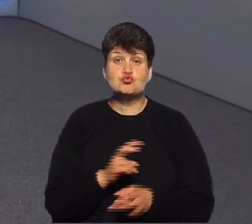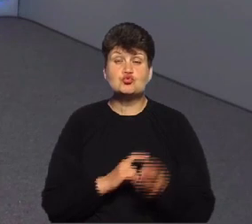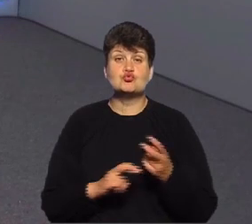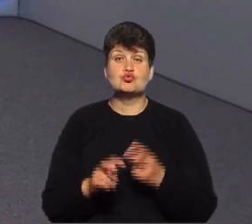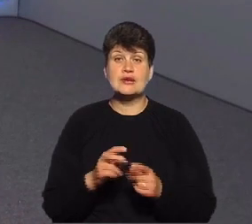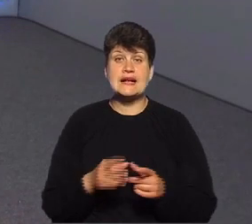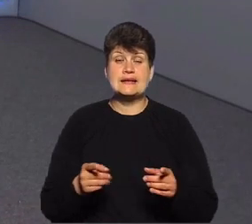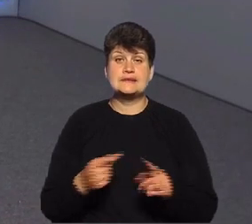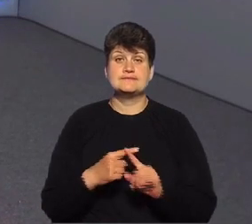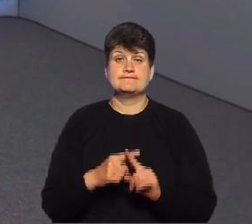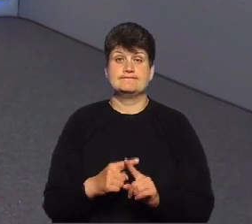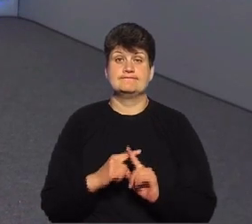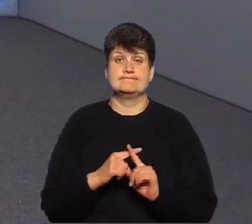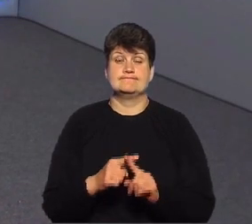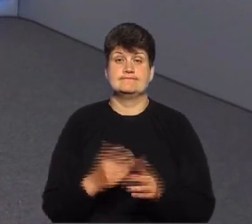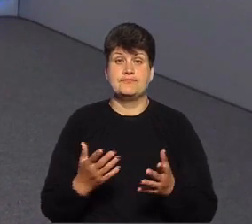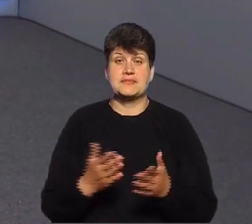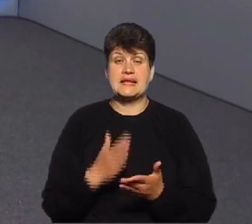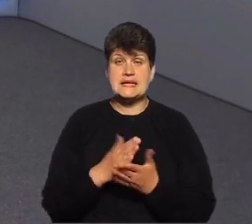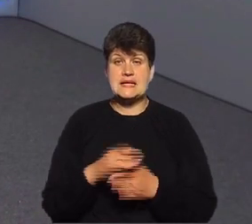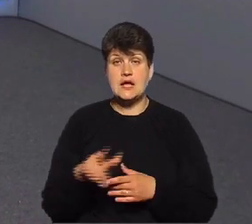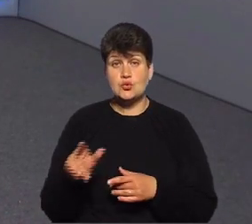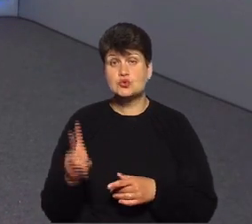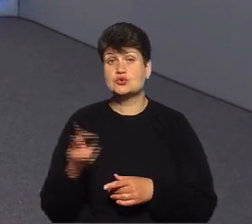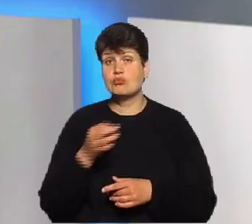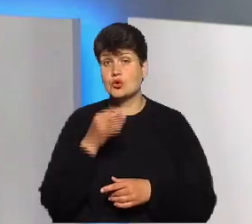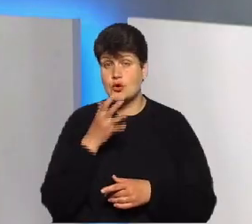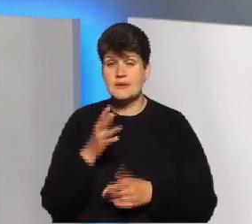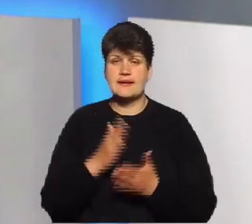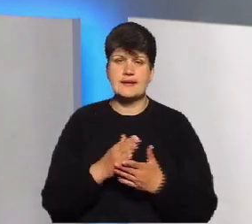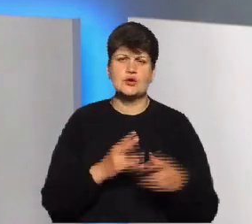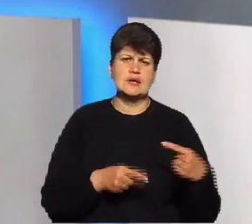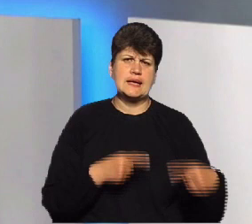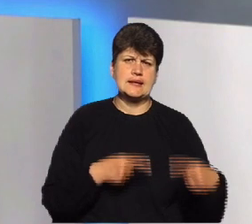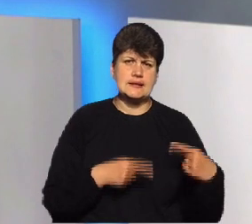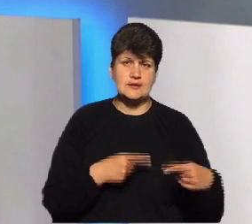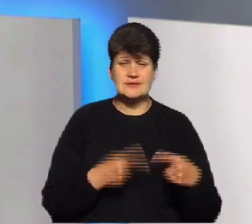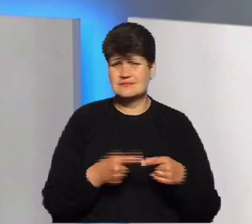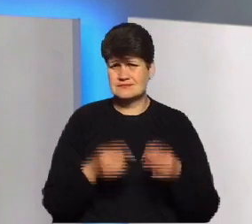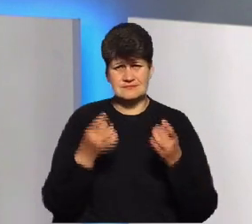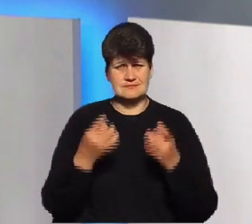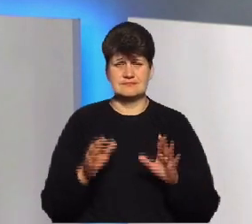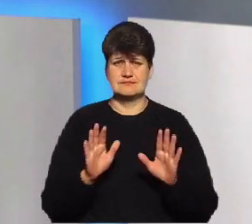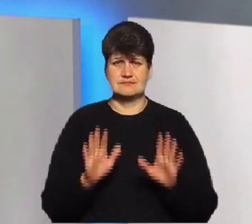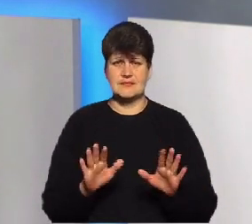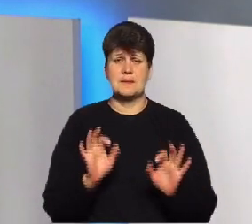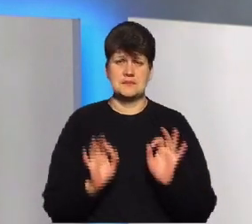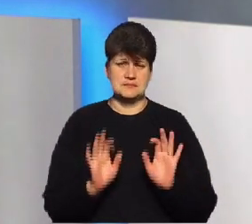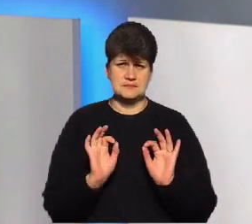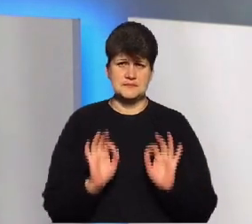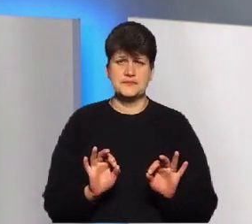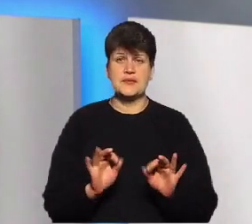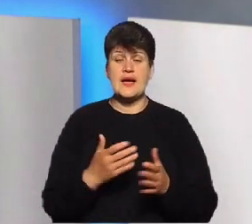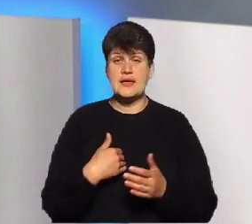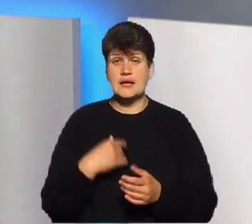дотику. Є люди, яким щось подобається, є, звичайно, які критикують, це звичайний процес, природній. Але я думаю, що ми